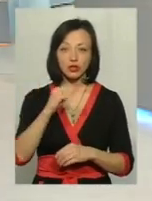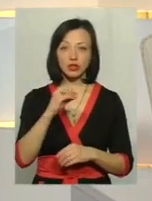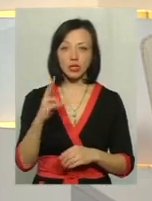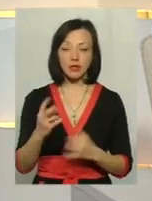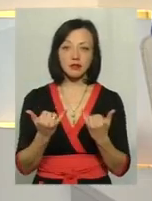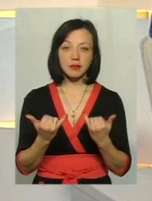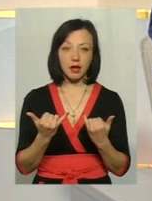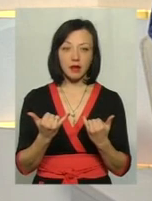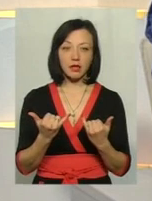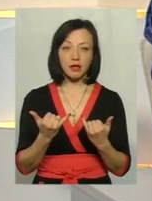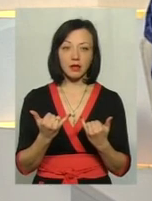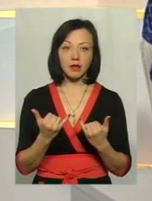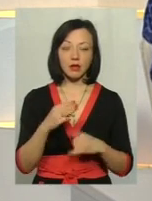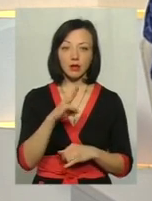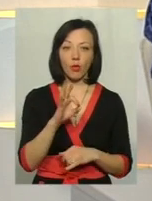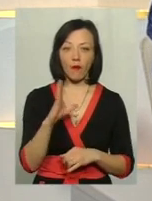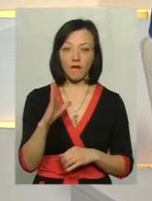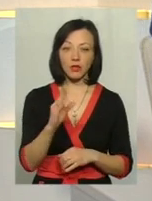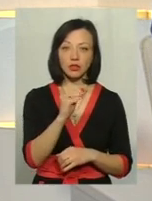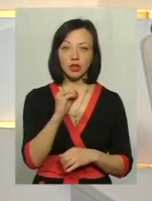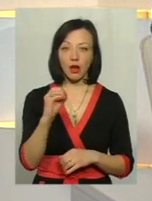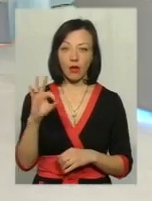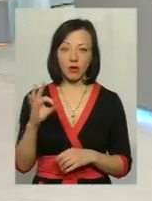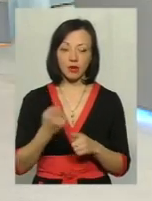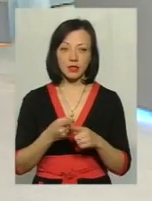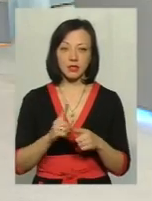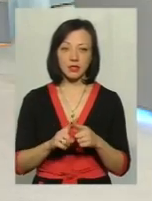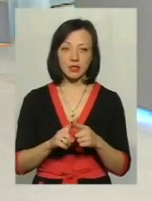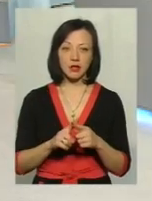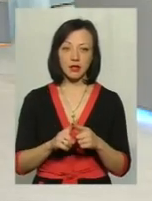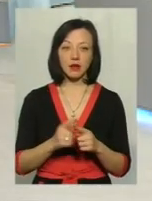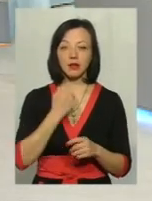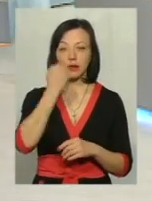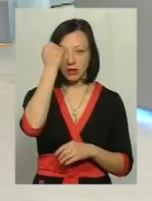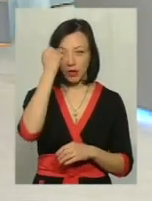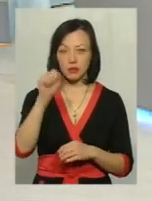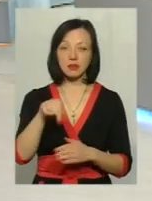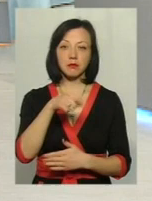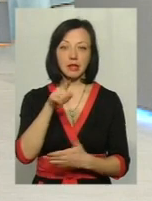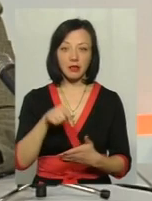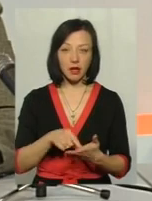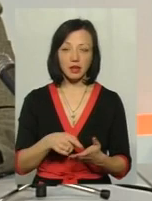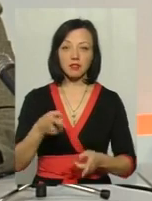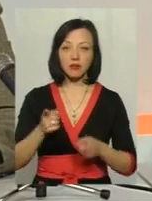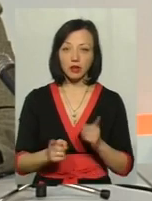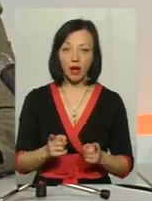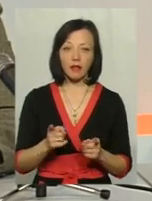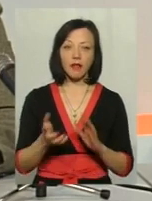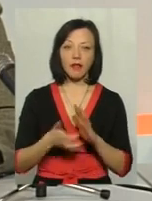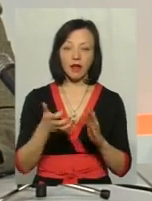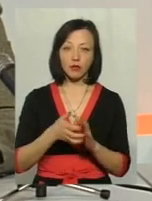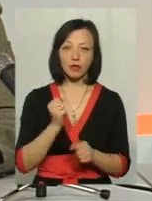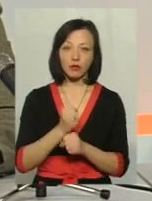а зараз то вже, здається, так воно називається. Не дякую за таке запитання. Звичайно,